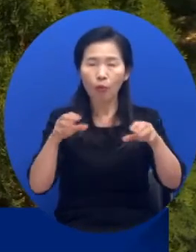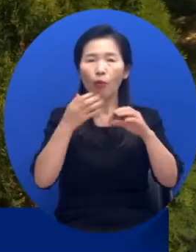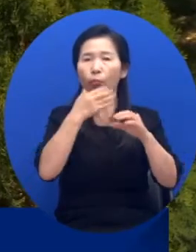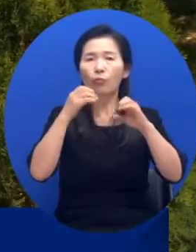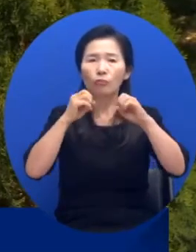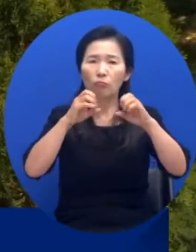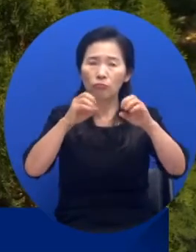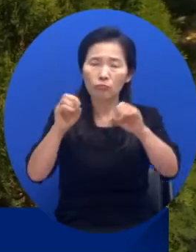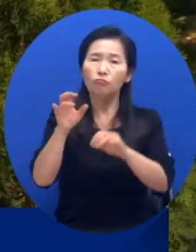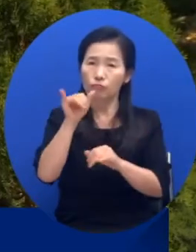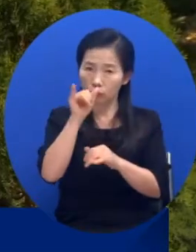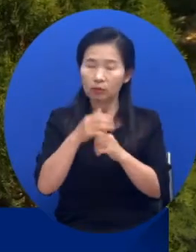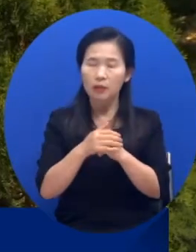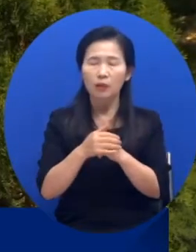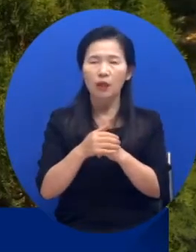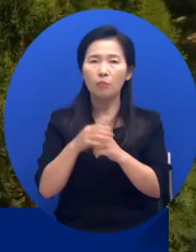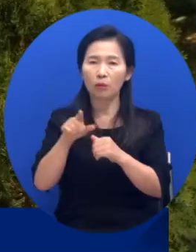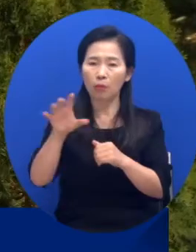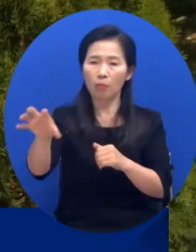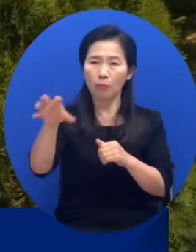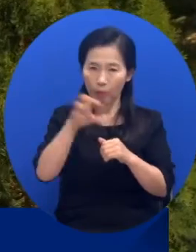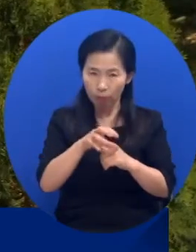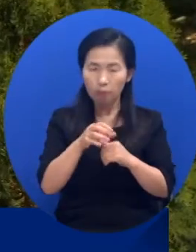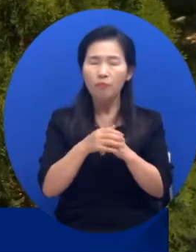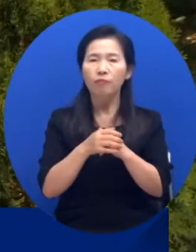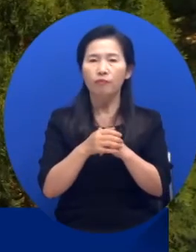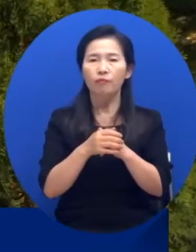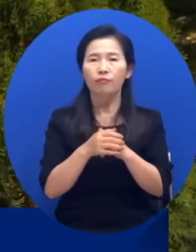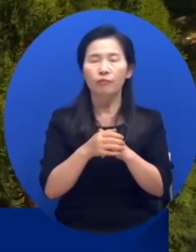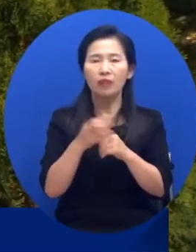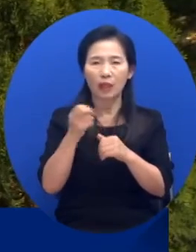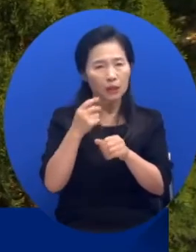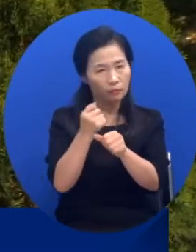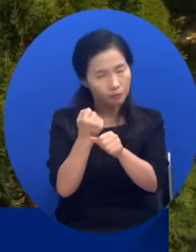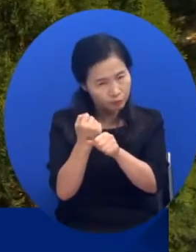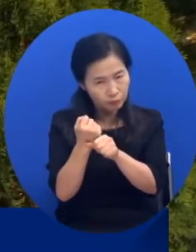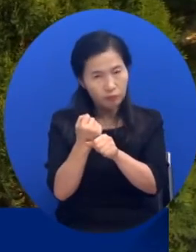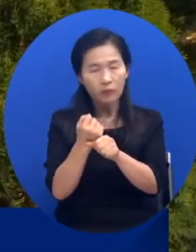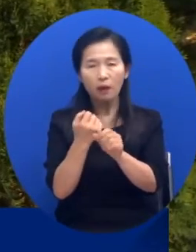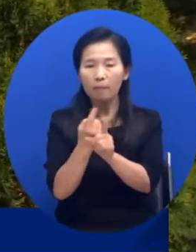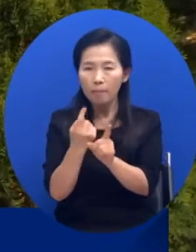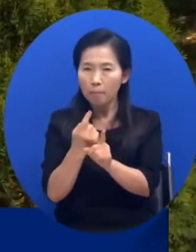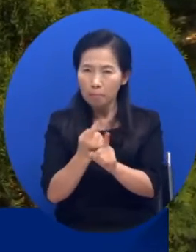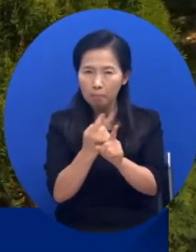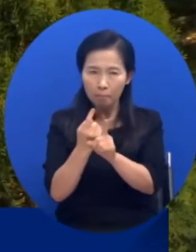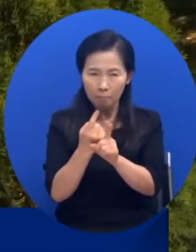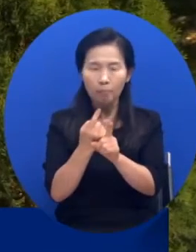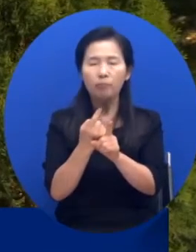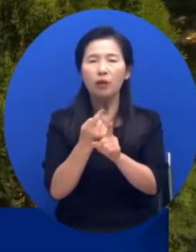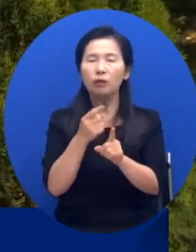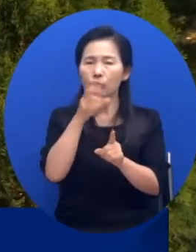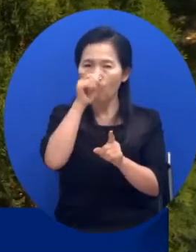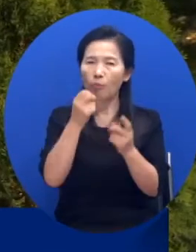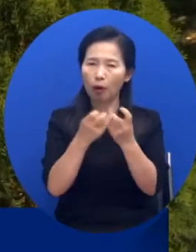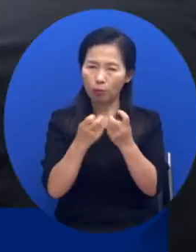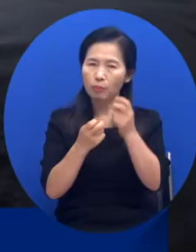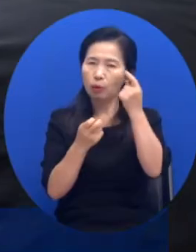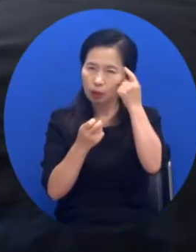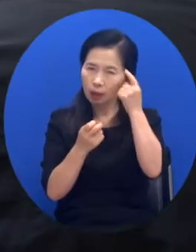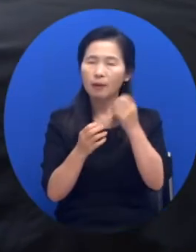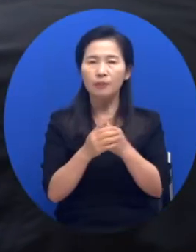모델을 다시 한번 저희가 좀 반추해보고 개발해 나가는 것, 그것이 중요한 대안이라고 저는